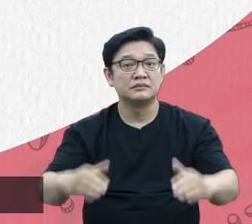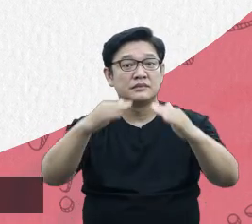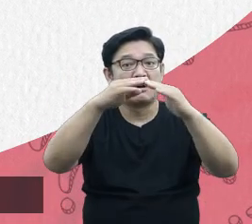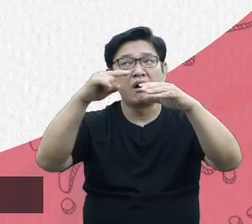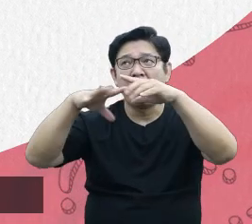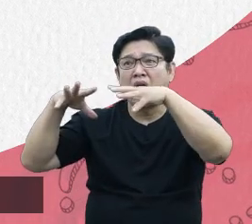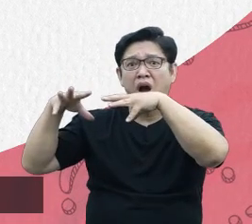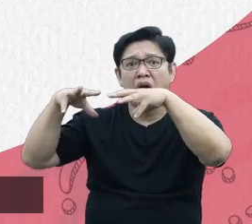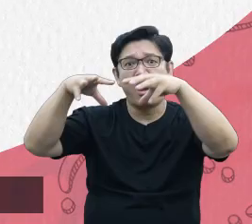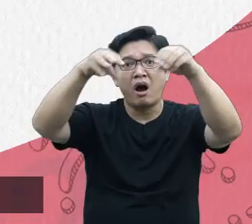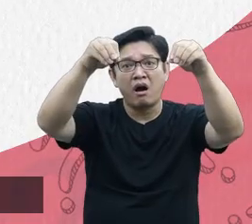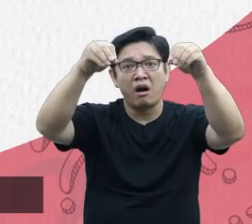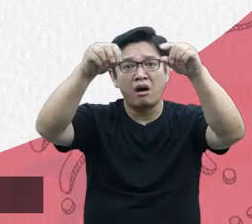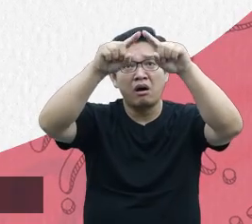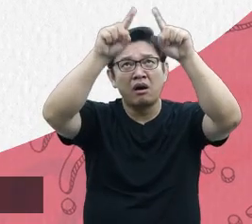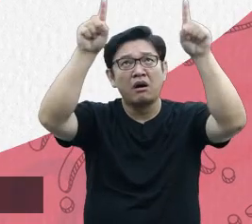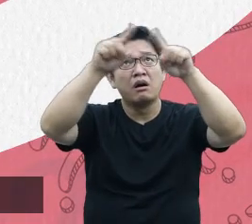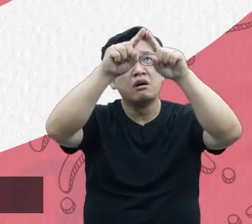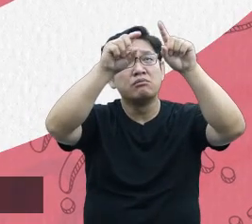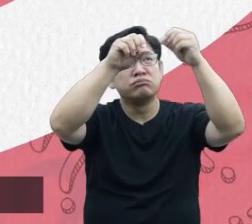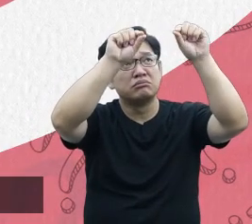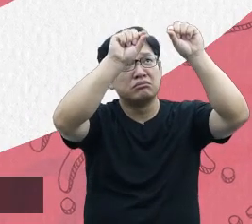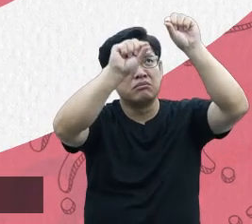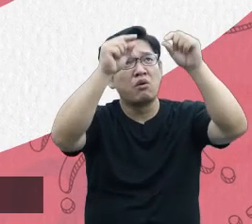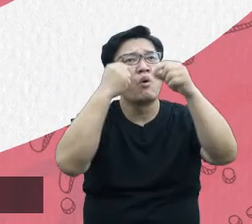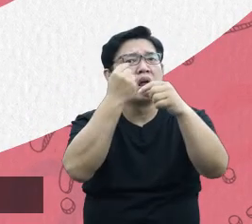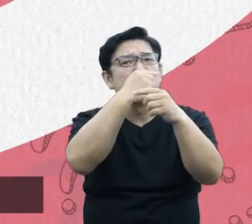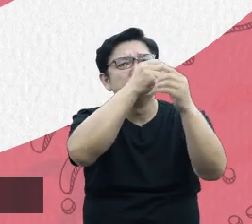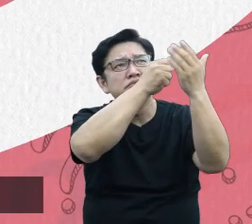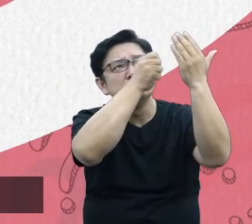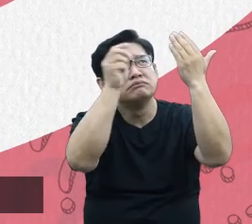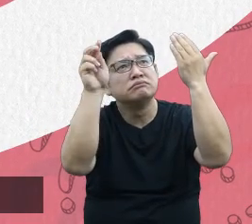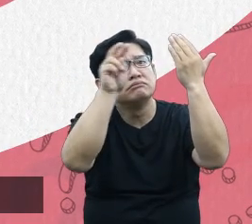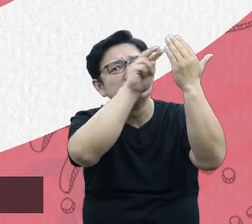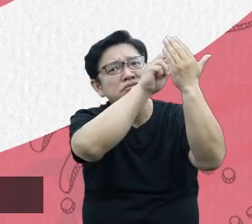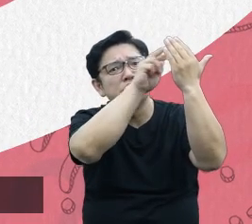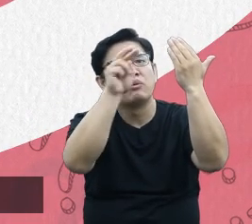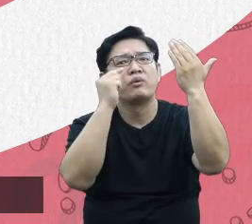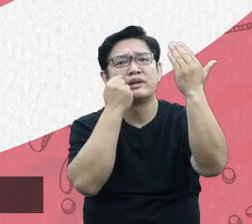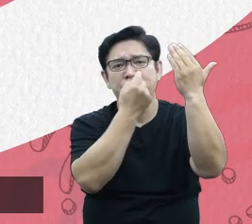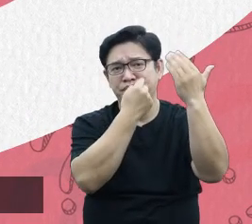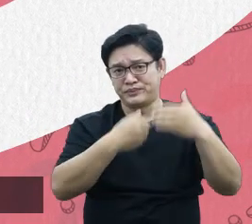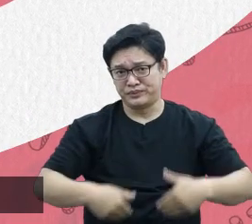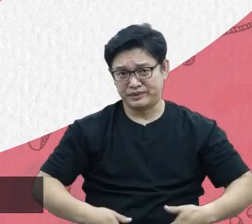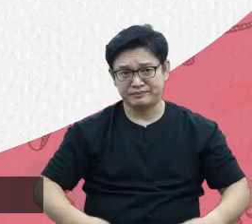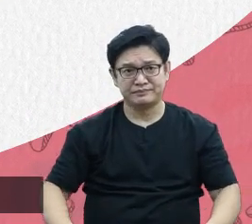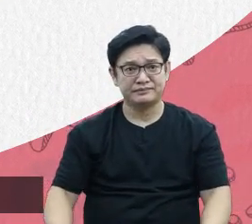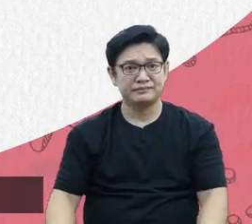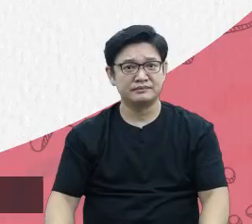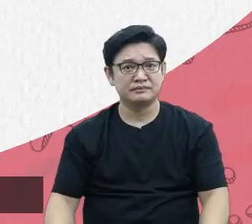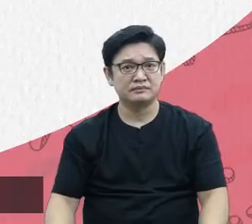우리 집만 정전일 때는 누전 차단기가 내려갔는지 확인합니다.